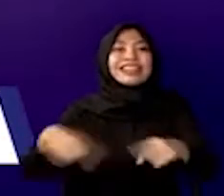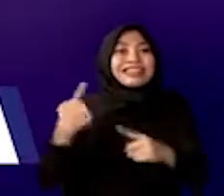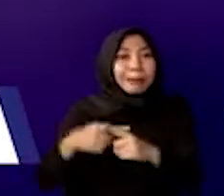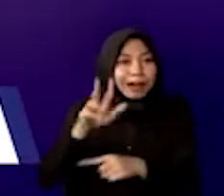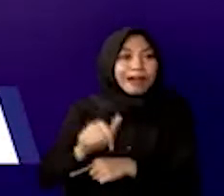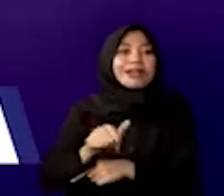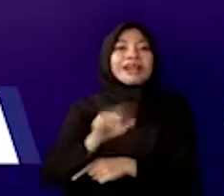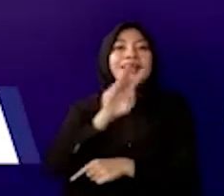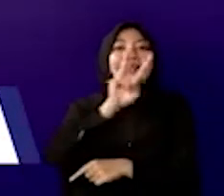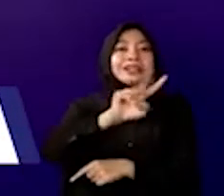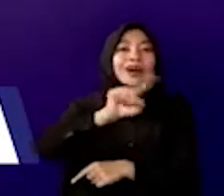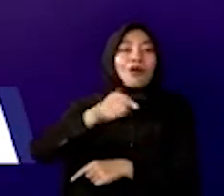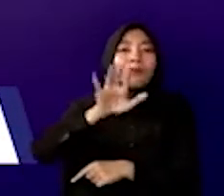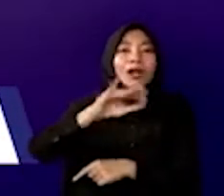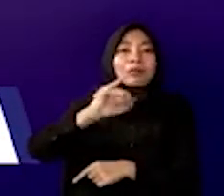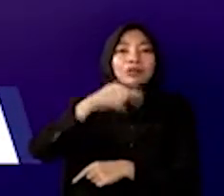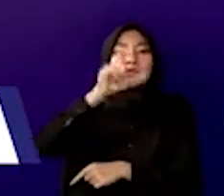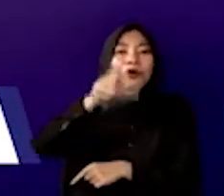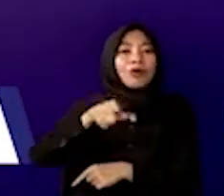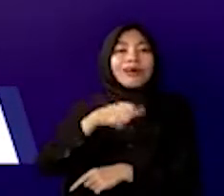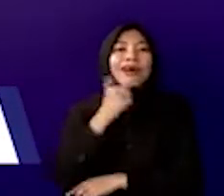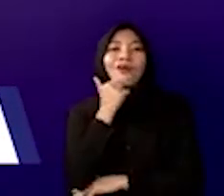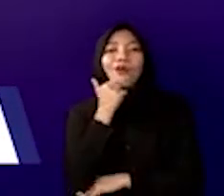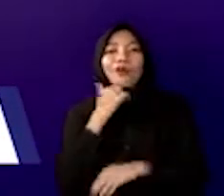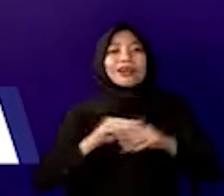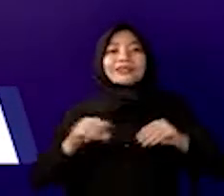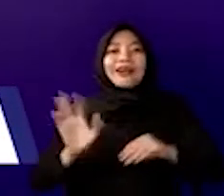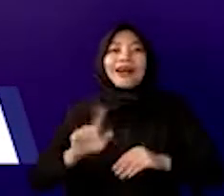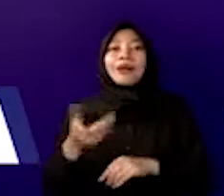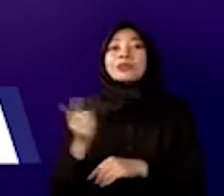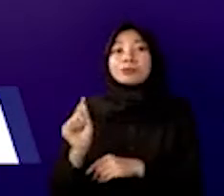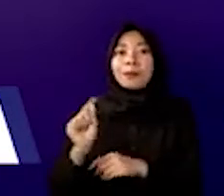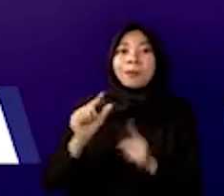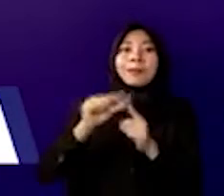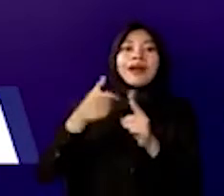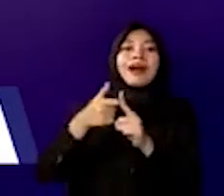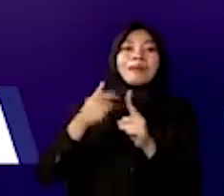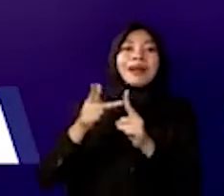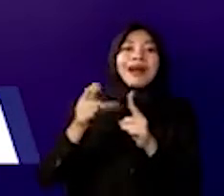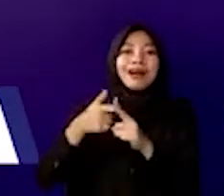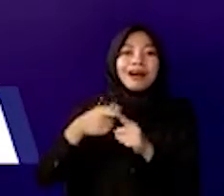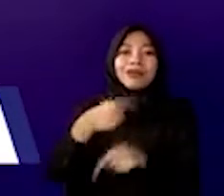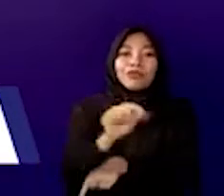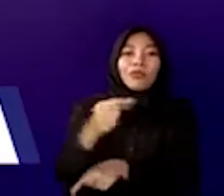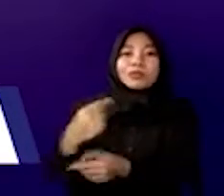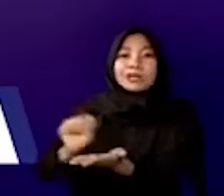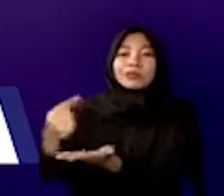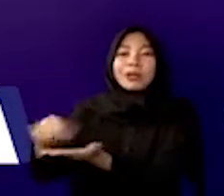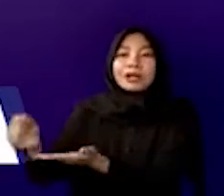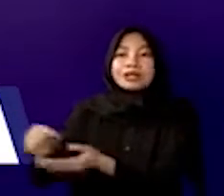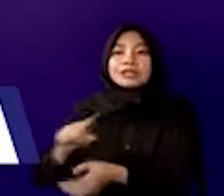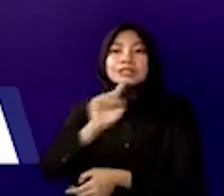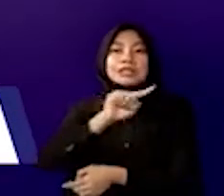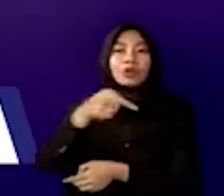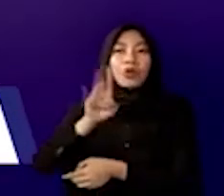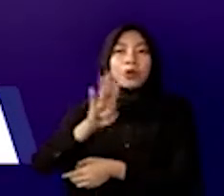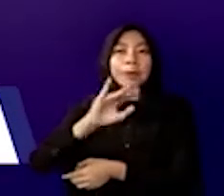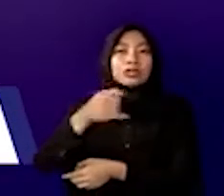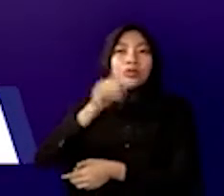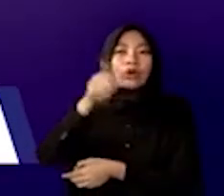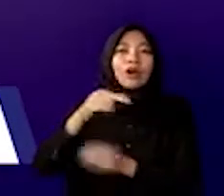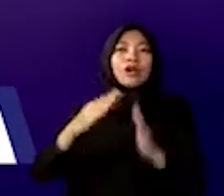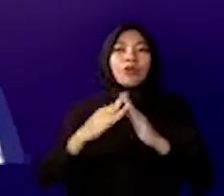orang diberhentikan atau dirumahkan 2,1 itu dia di PHK sementara 1,4